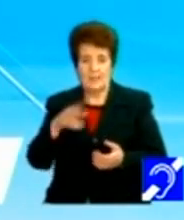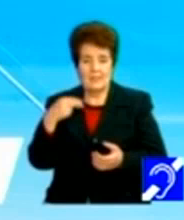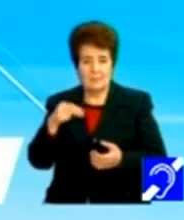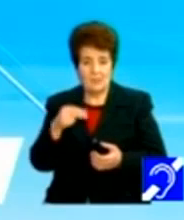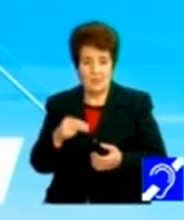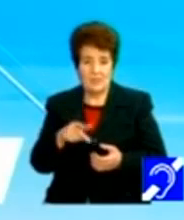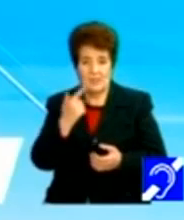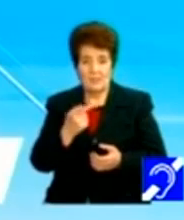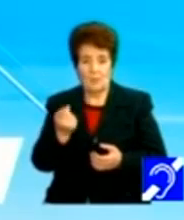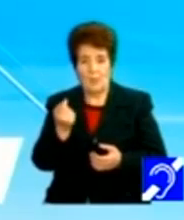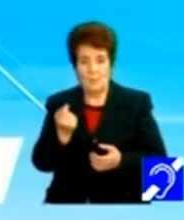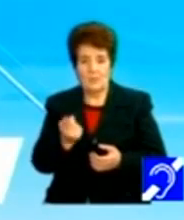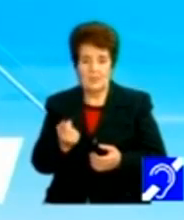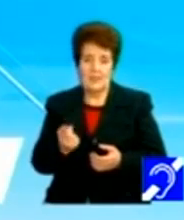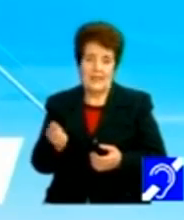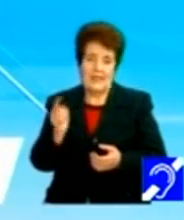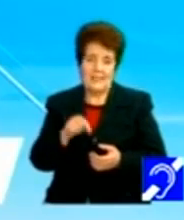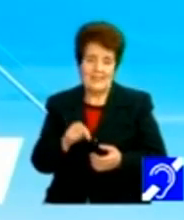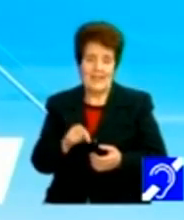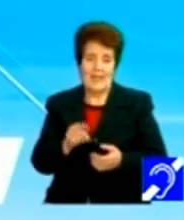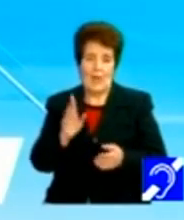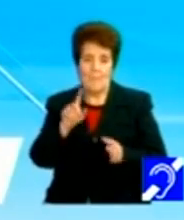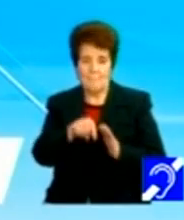cumva avem aceeași direcție, Unirea.